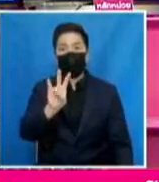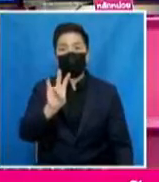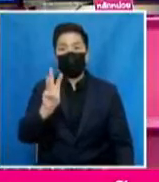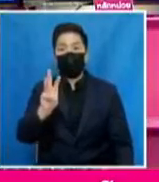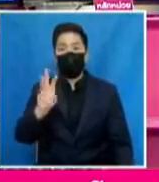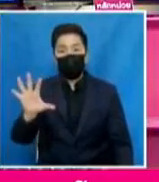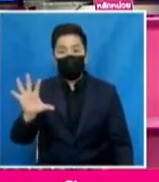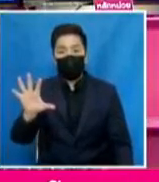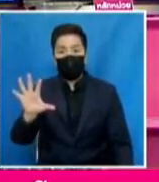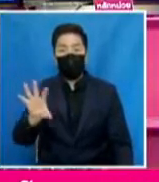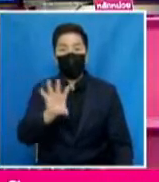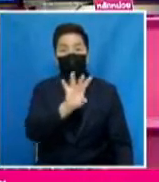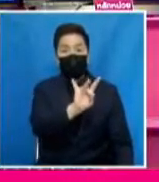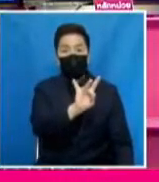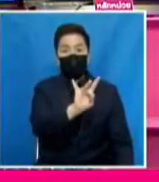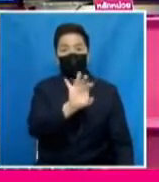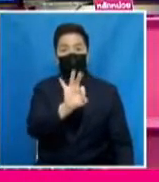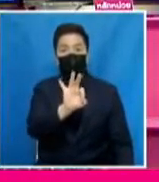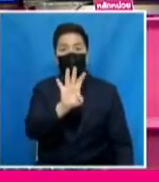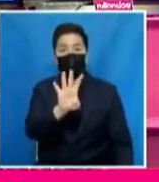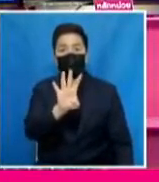8945765